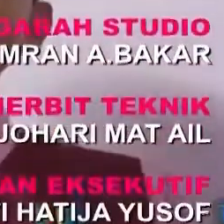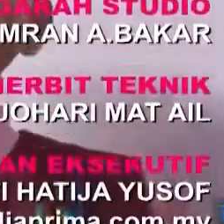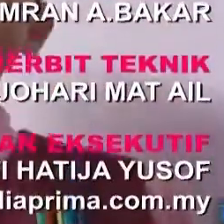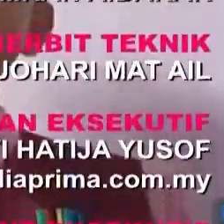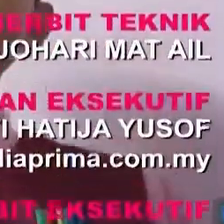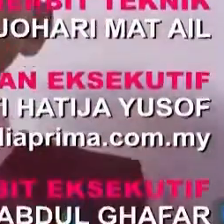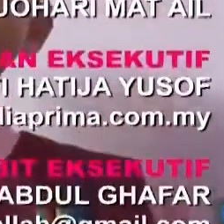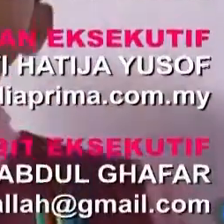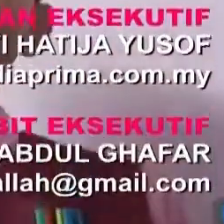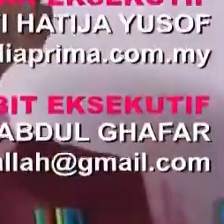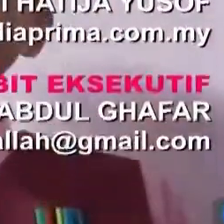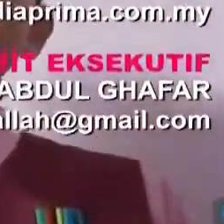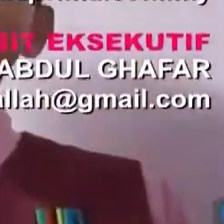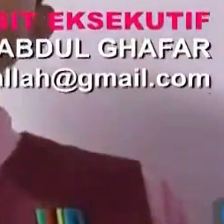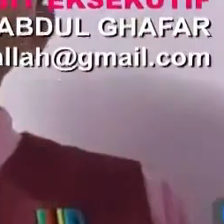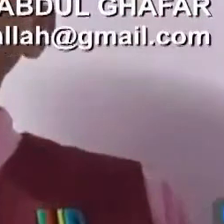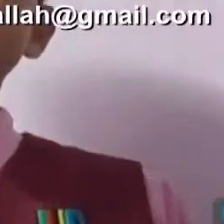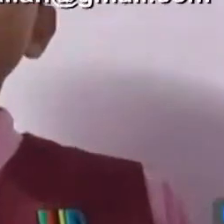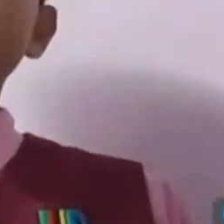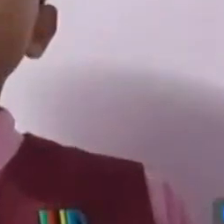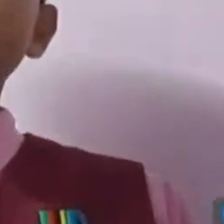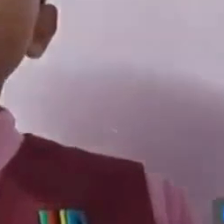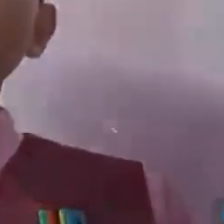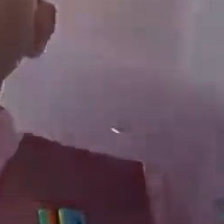undang-undang, kesopanan dan